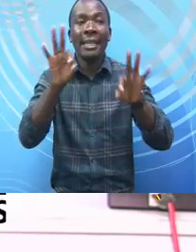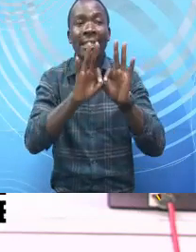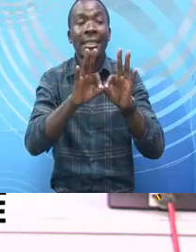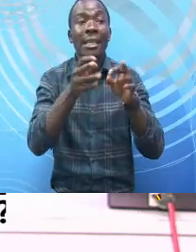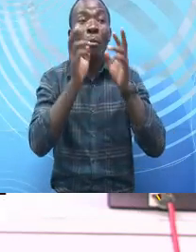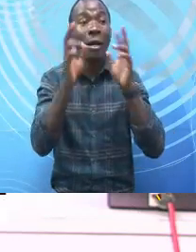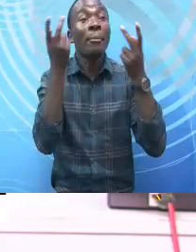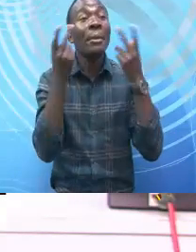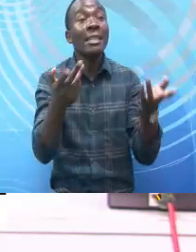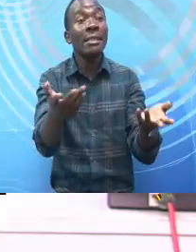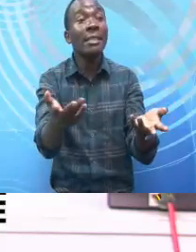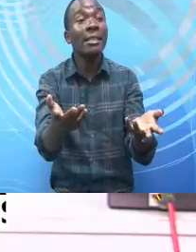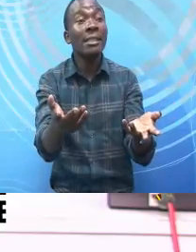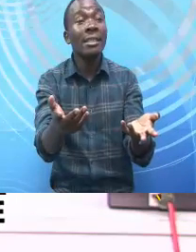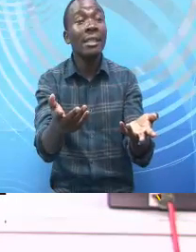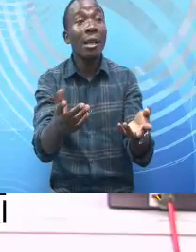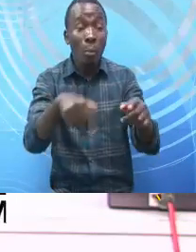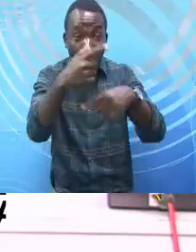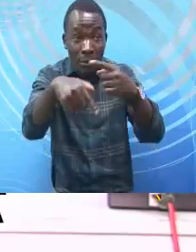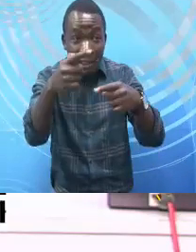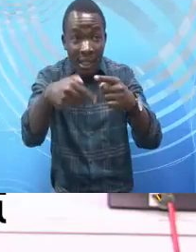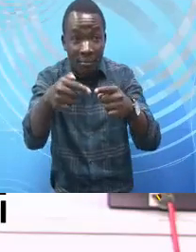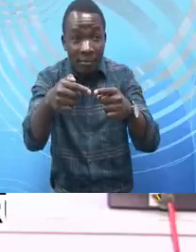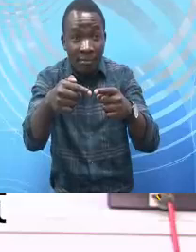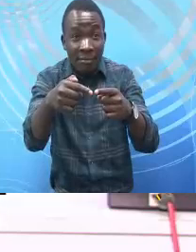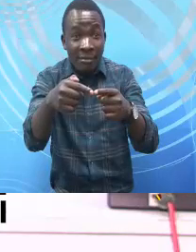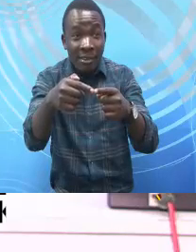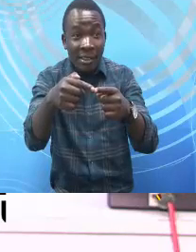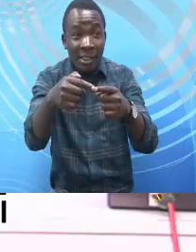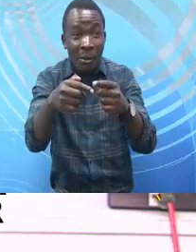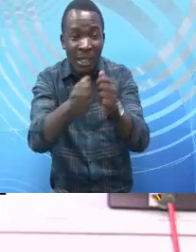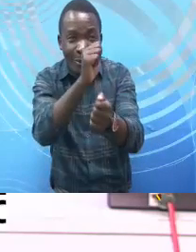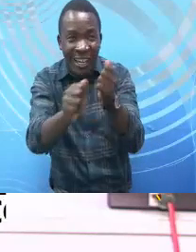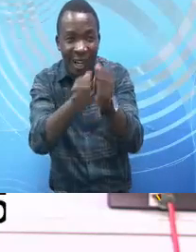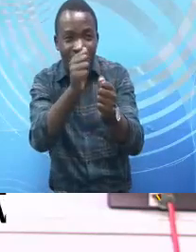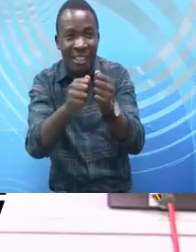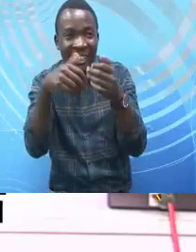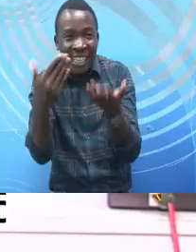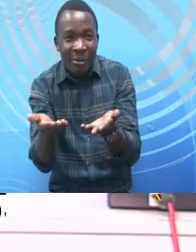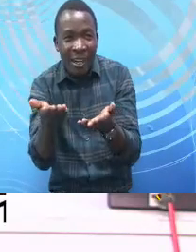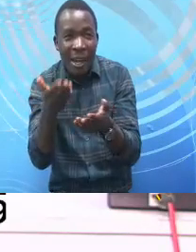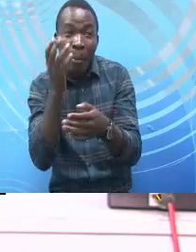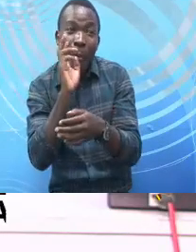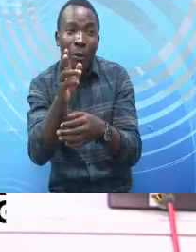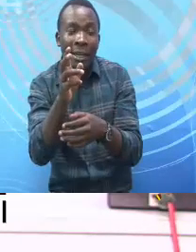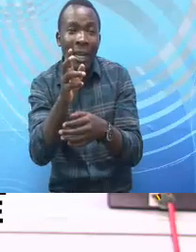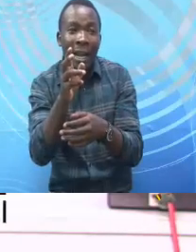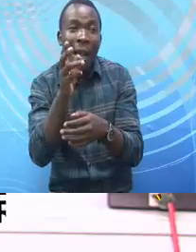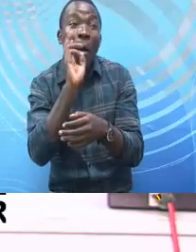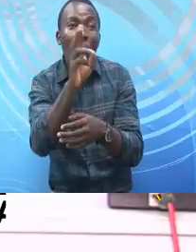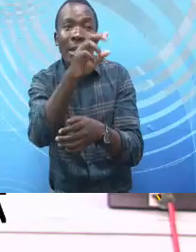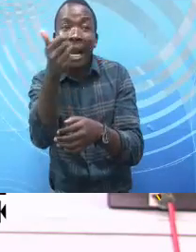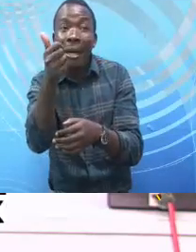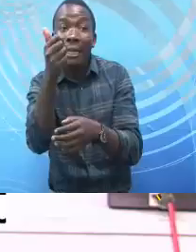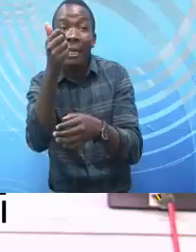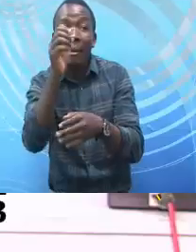bite ese muracyakomeza kugenda mwishakashakiriza cyangwa hari ukuntu mubona hari abandi bagira uruhare mu